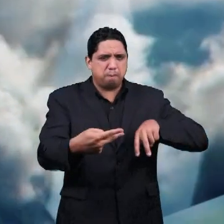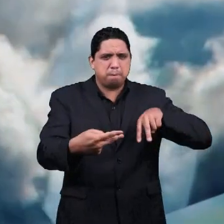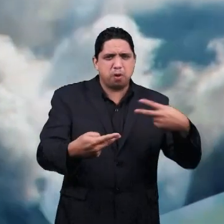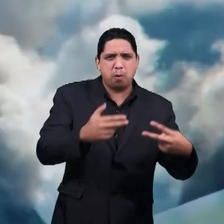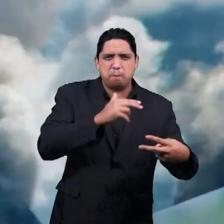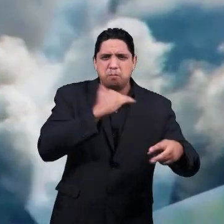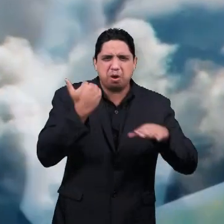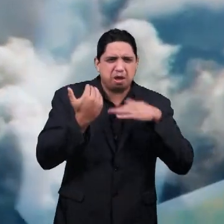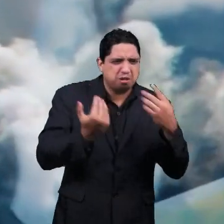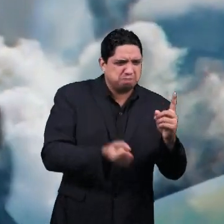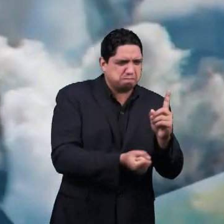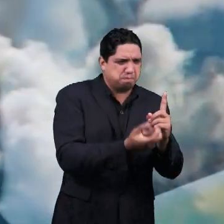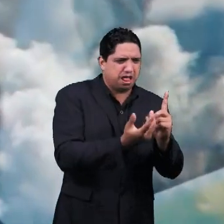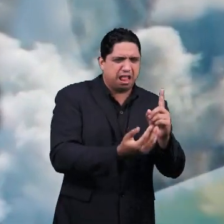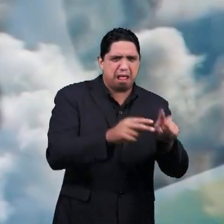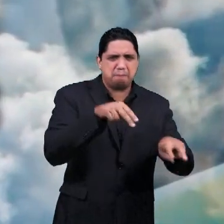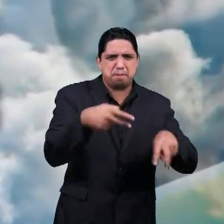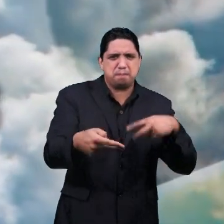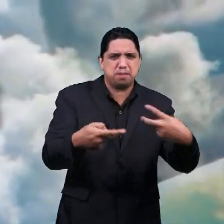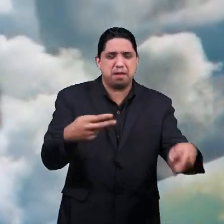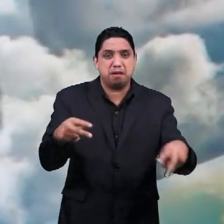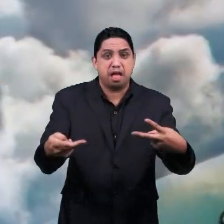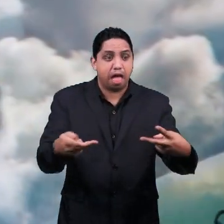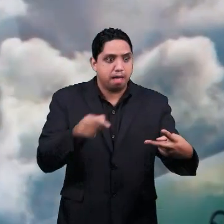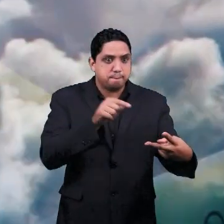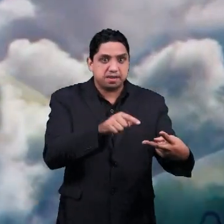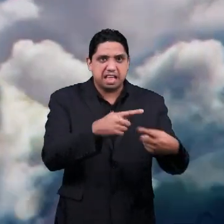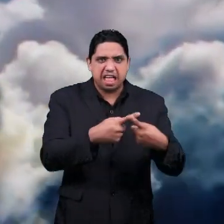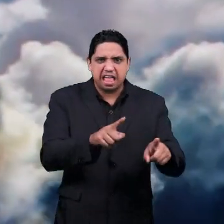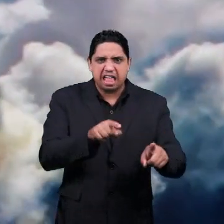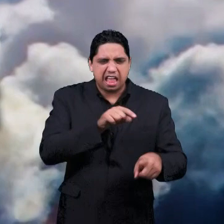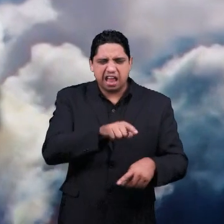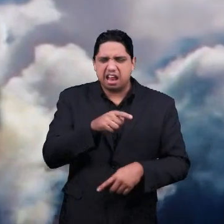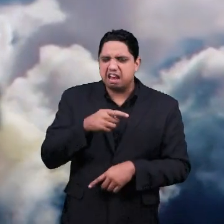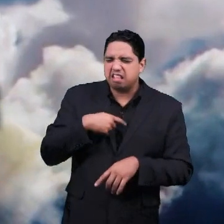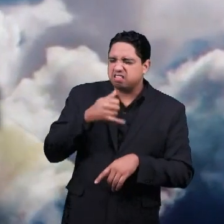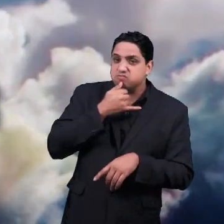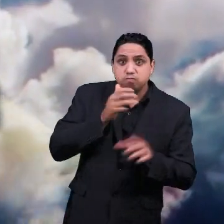И чем ярче горели костры,